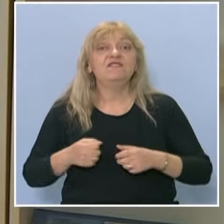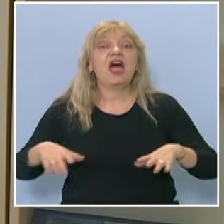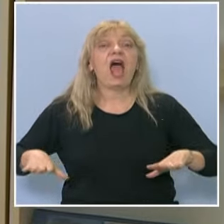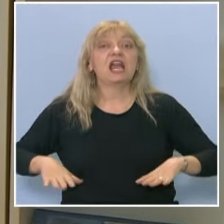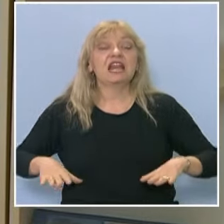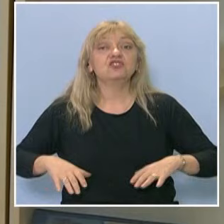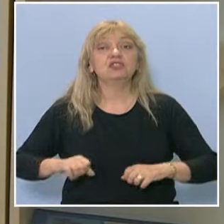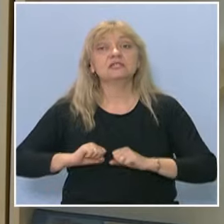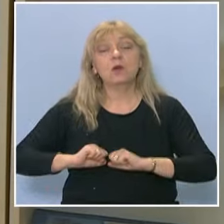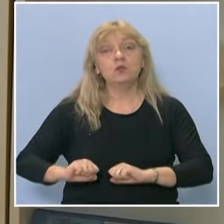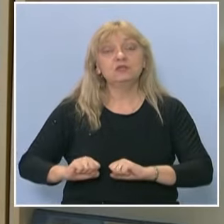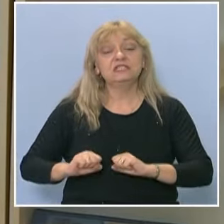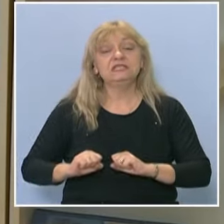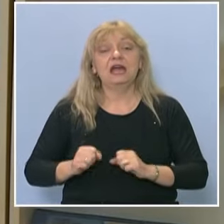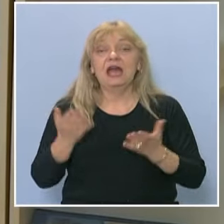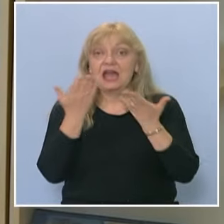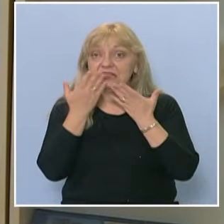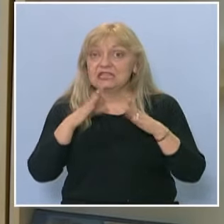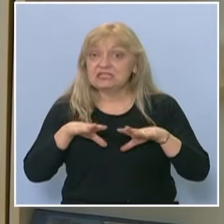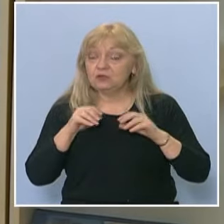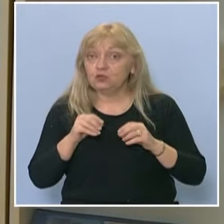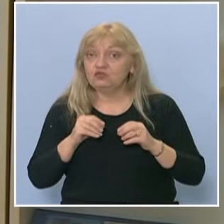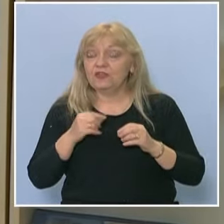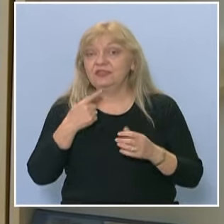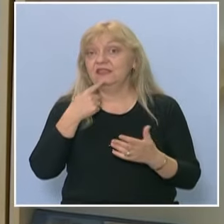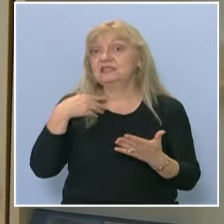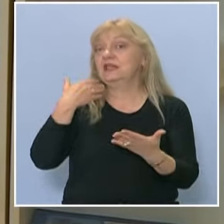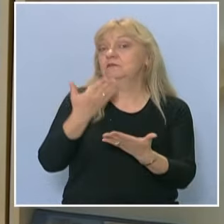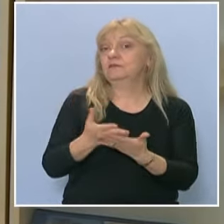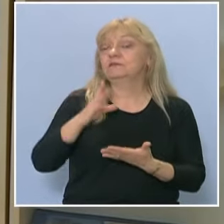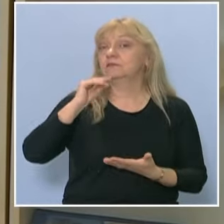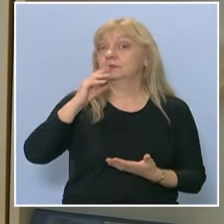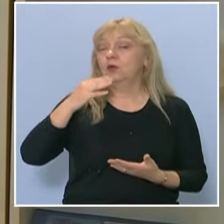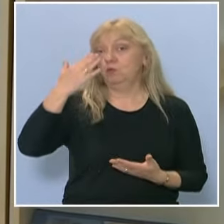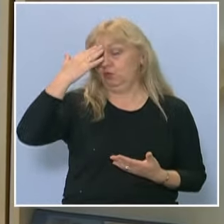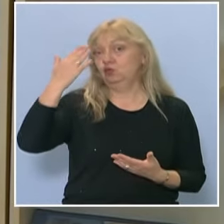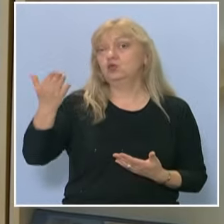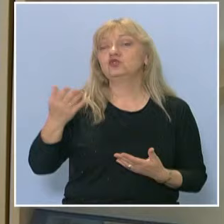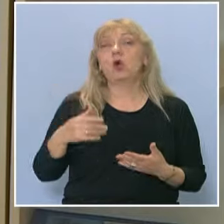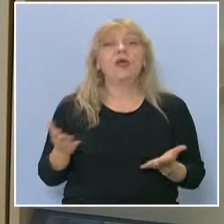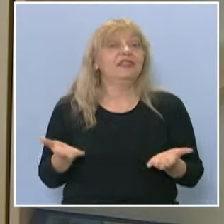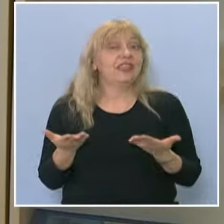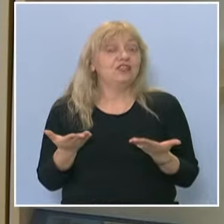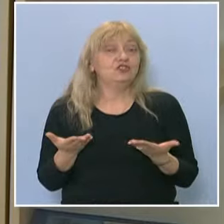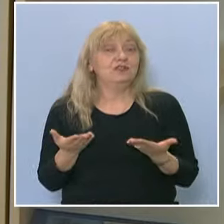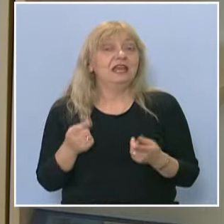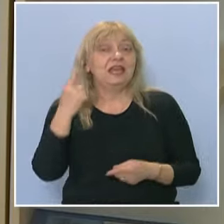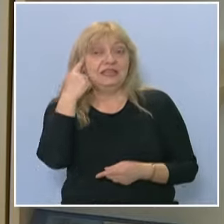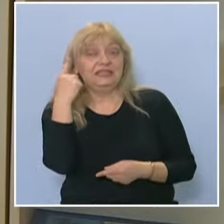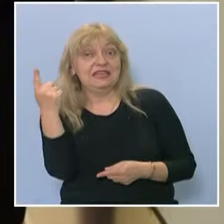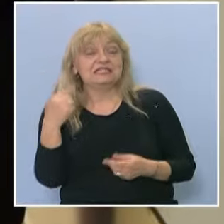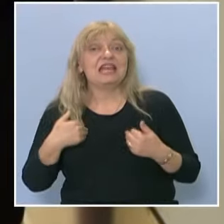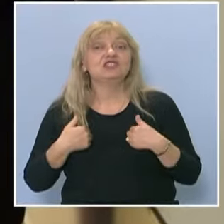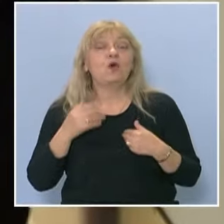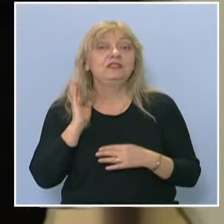позиция, да се научат да се самоизразяват по най-достоен начин и да знаят своите